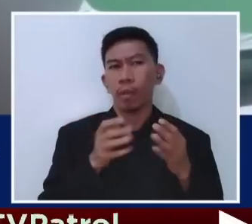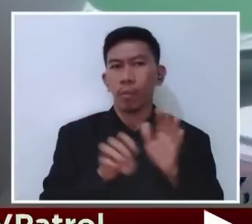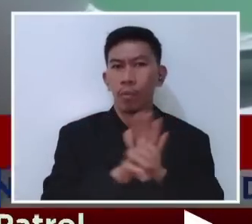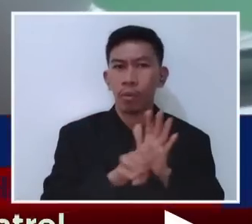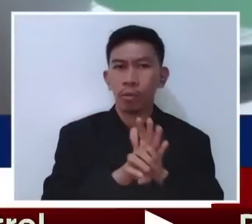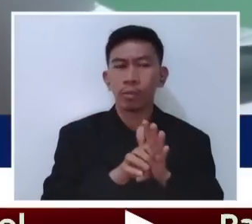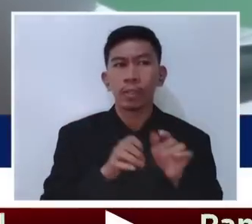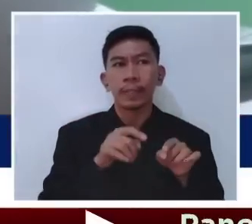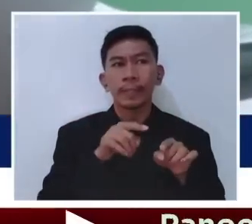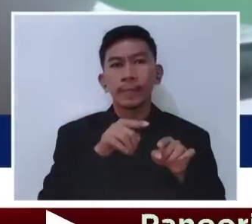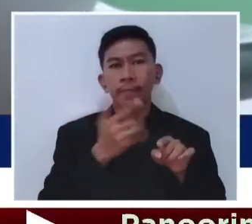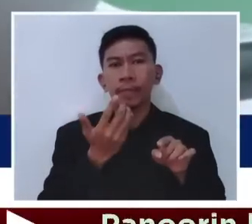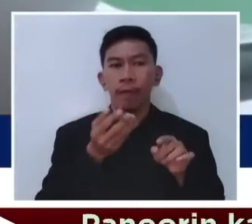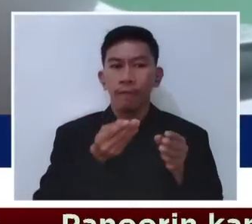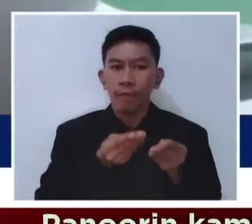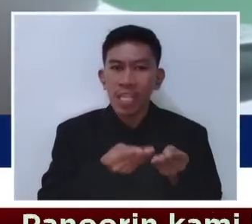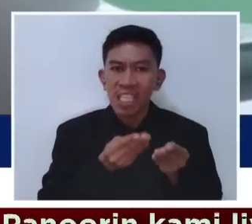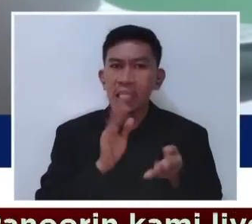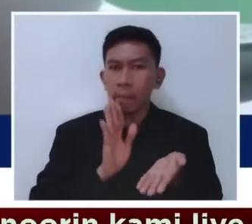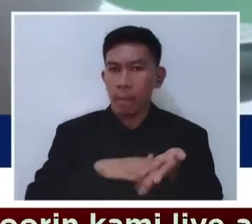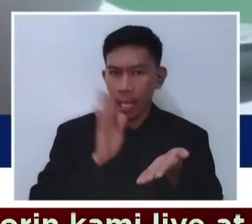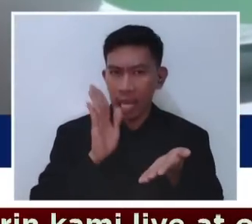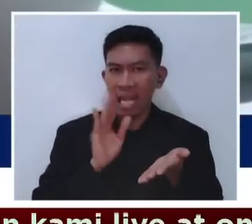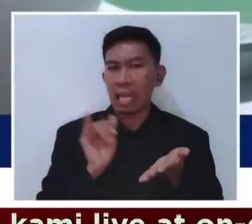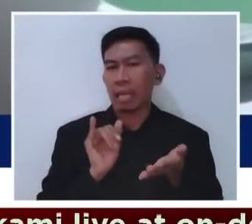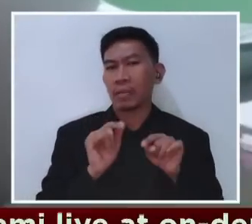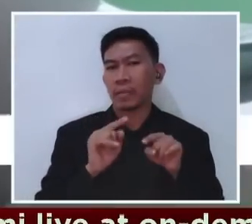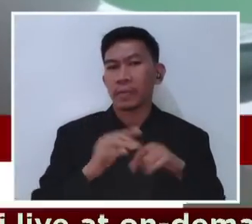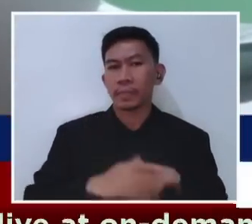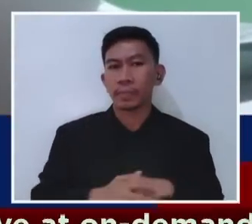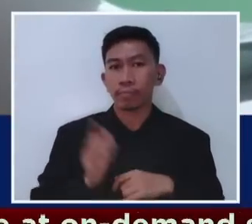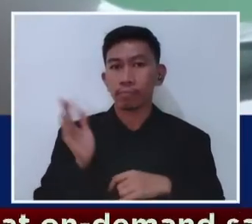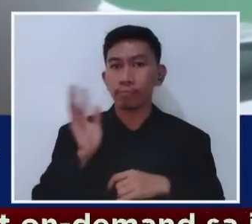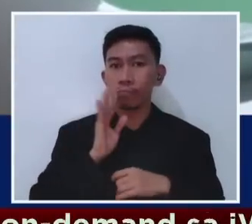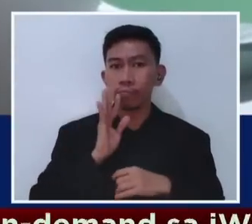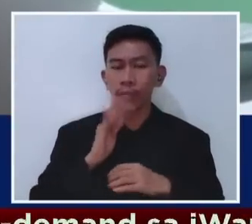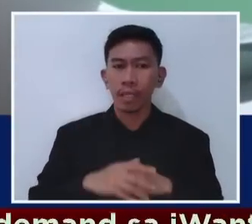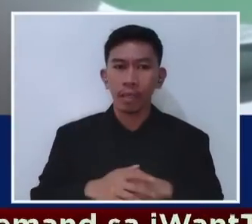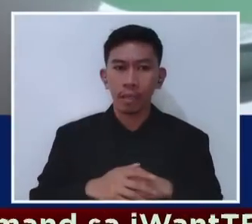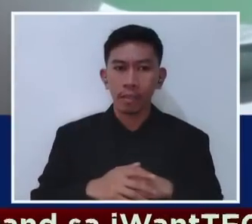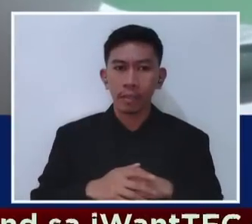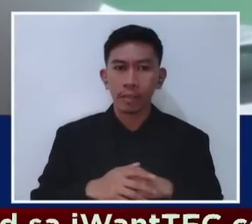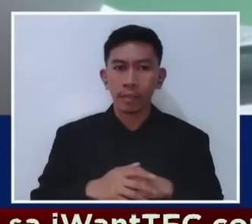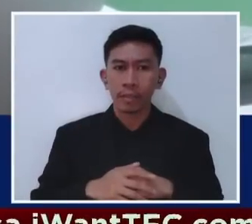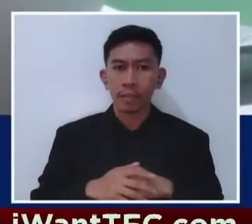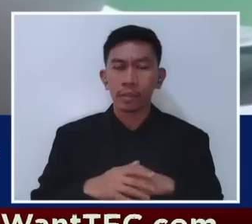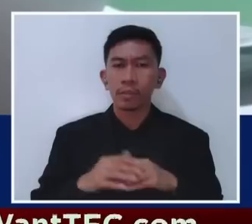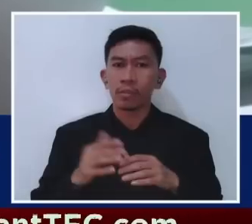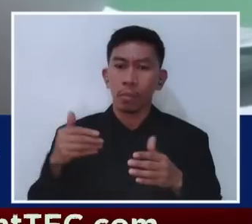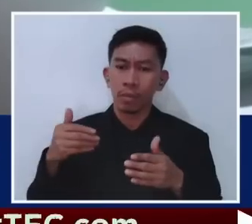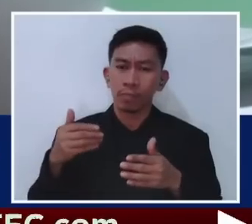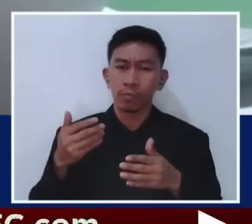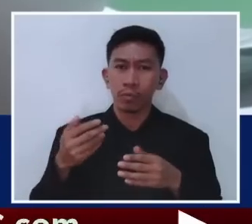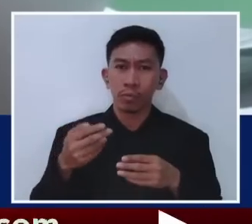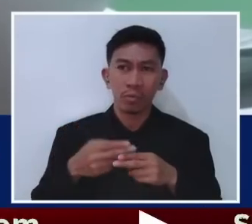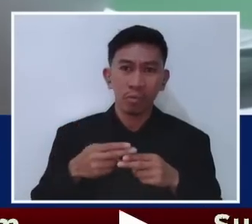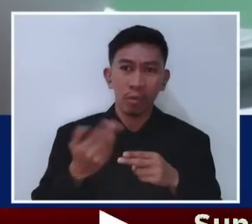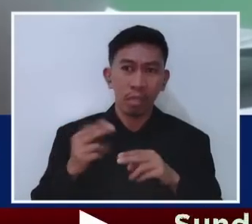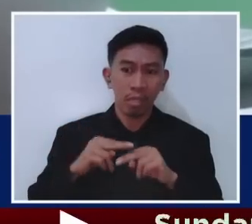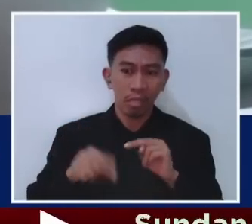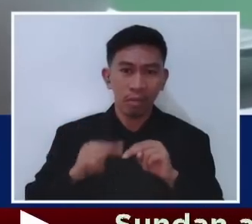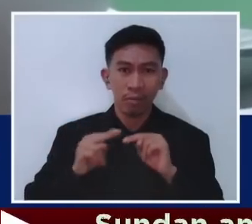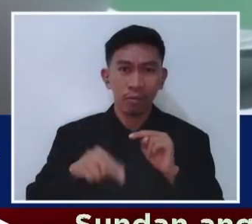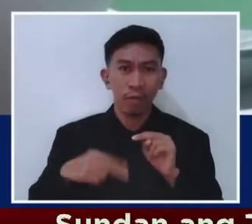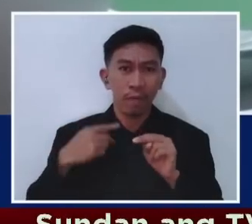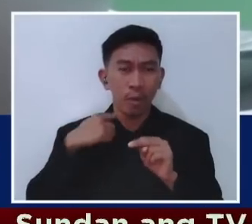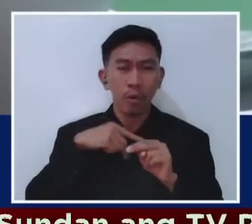pa in the near future kasi nga the production of pork in the Philippines is still not, you